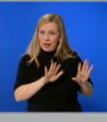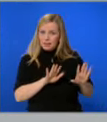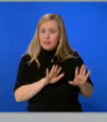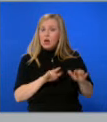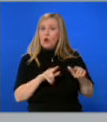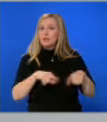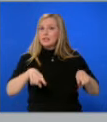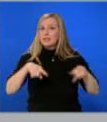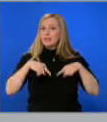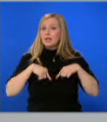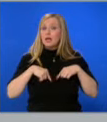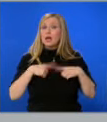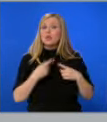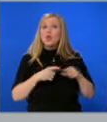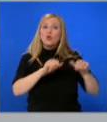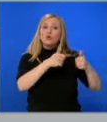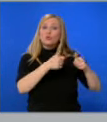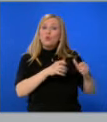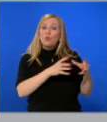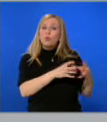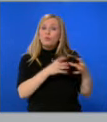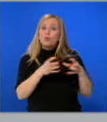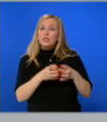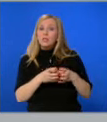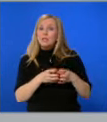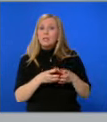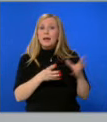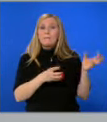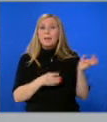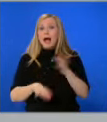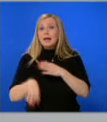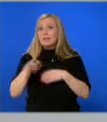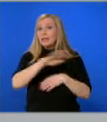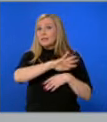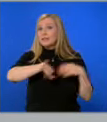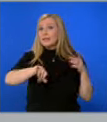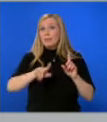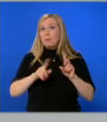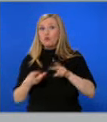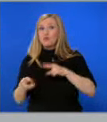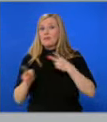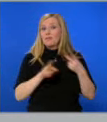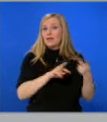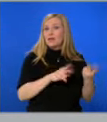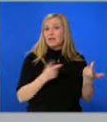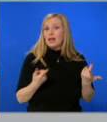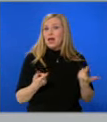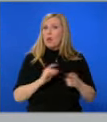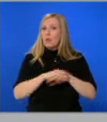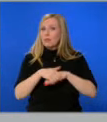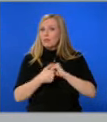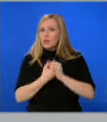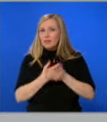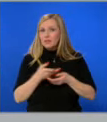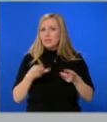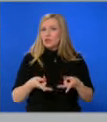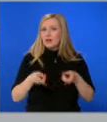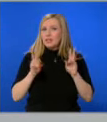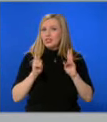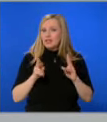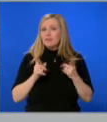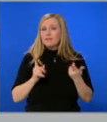В същото време скулптурите са демонтирани, връщане назад няма. Оправдавате ли бързането на областния управител на София? Сякаш това